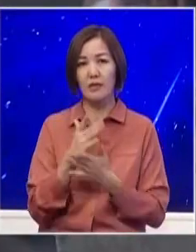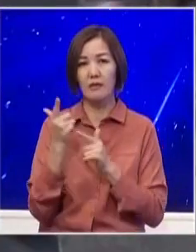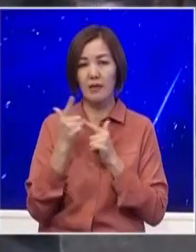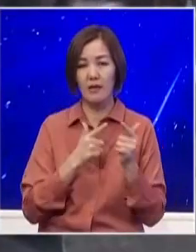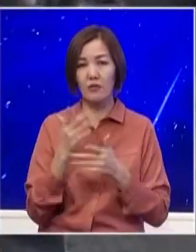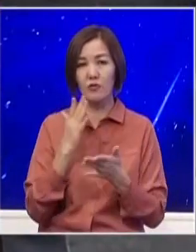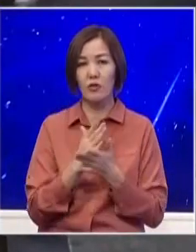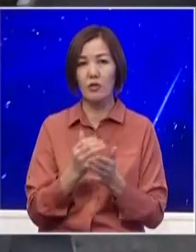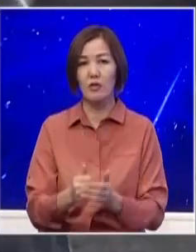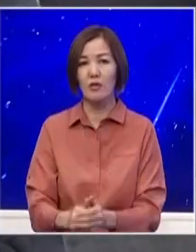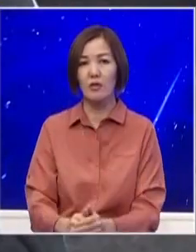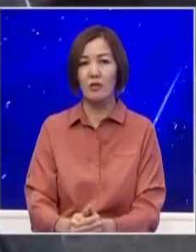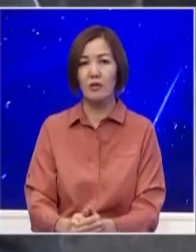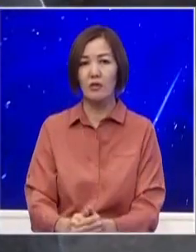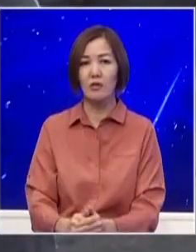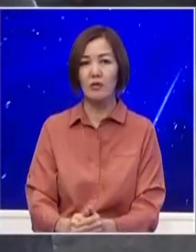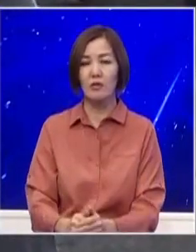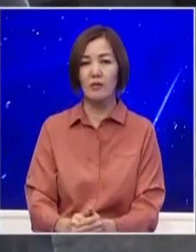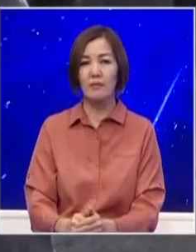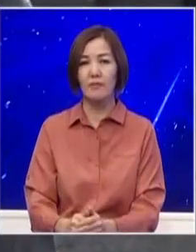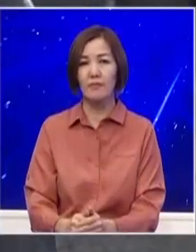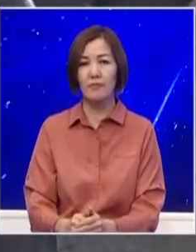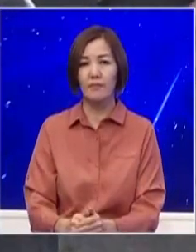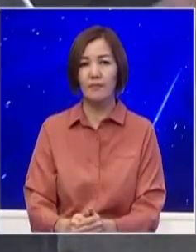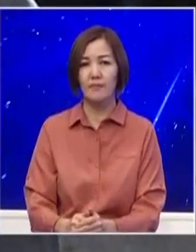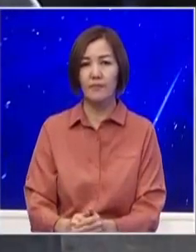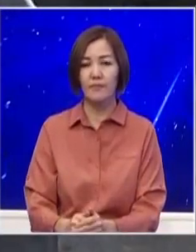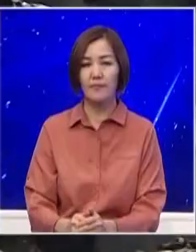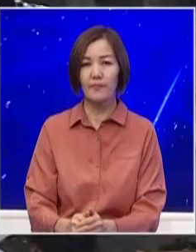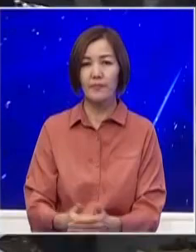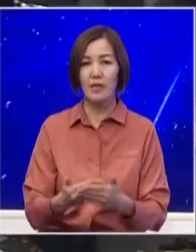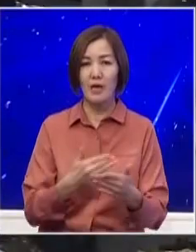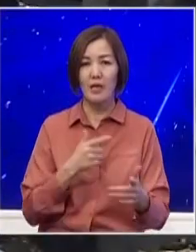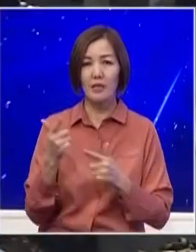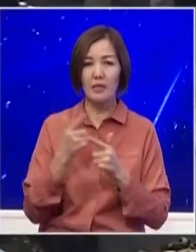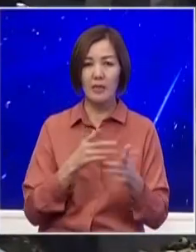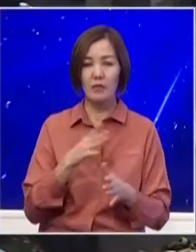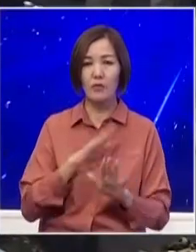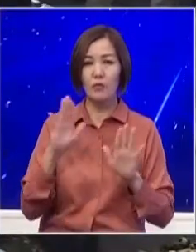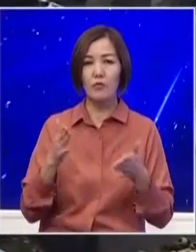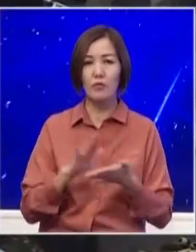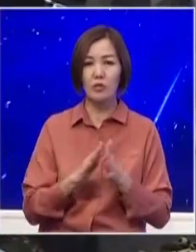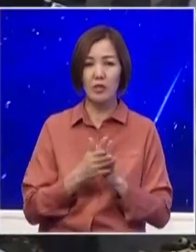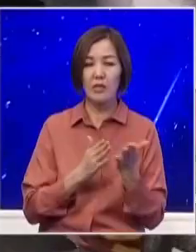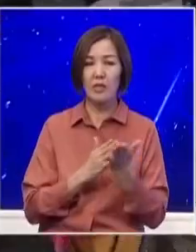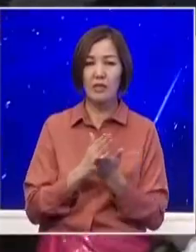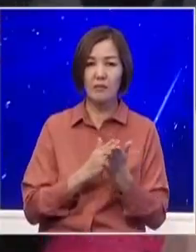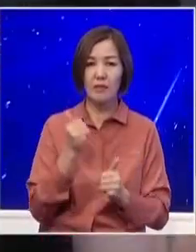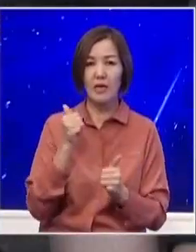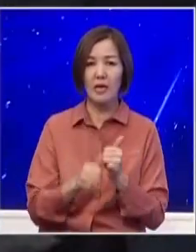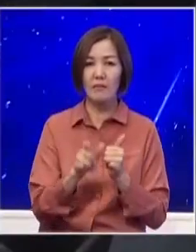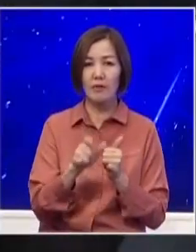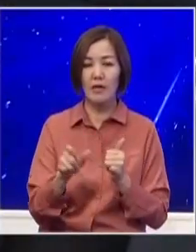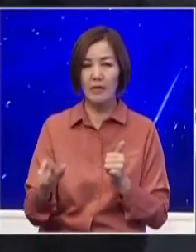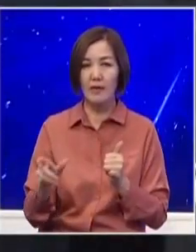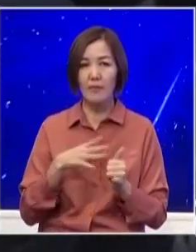дайындықта осы сөмкемізде өзімізбен бірге дайындап қоямыз алдын ала. Төтенше жағдайлар департаментінің қызметкерлері әрбір адамның